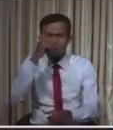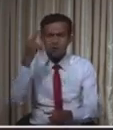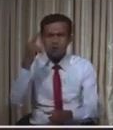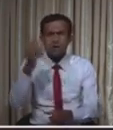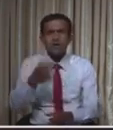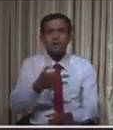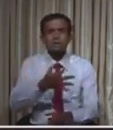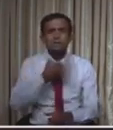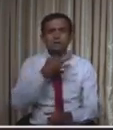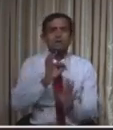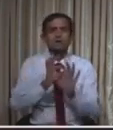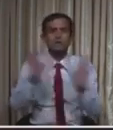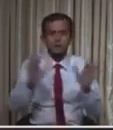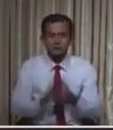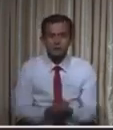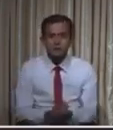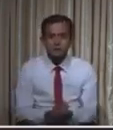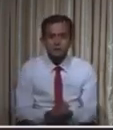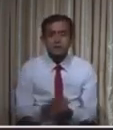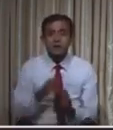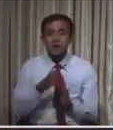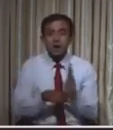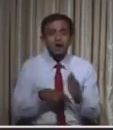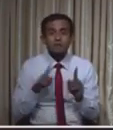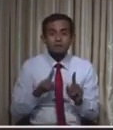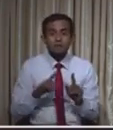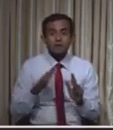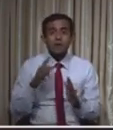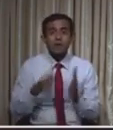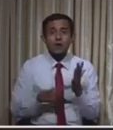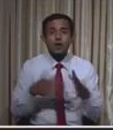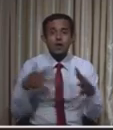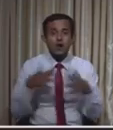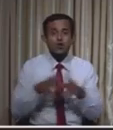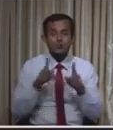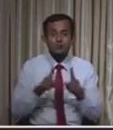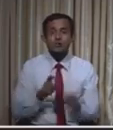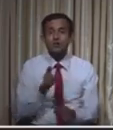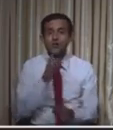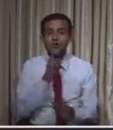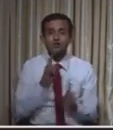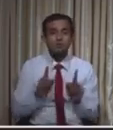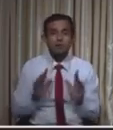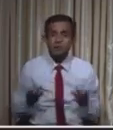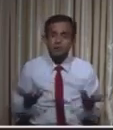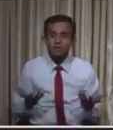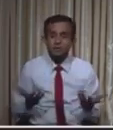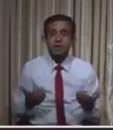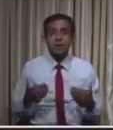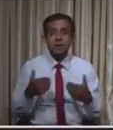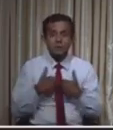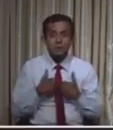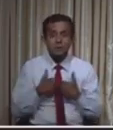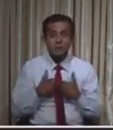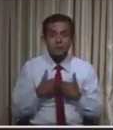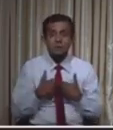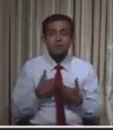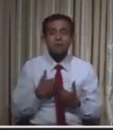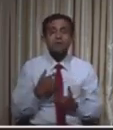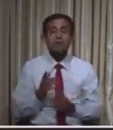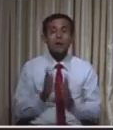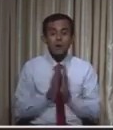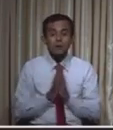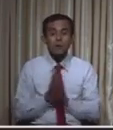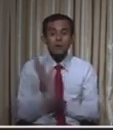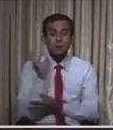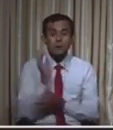විහිළු සපේනවා එතුමා මේ රටට විතරක් නෙමෙයි රටේ නීතියට විතරක් නෙමෙයි අධිකරණයට විතරක් නෙමෙයි මම තාග අදහන අපේ